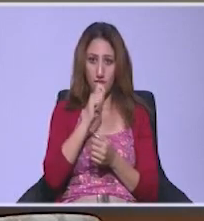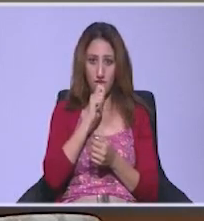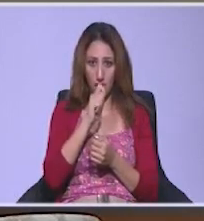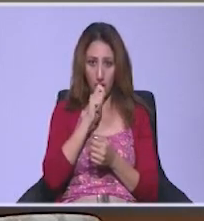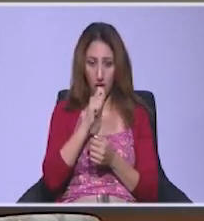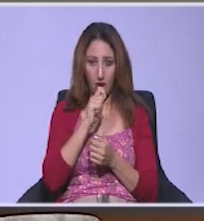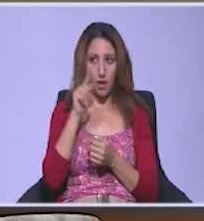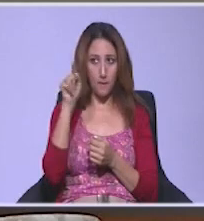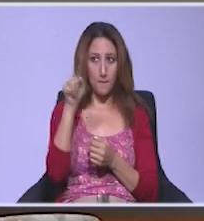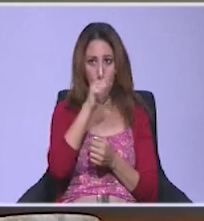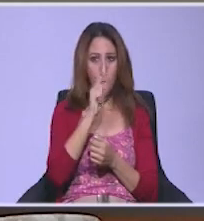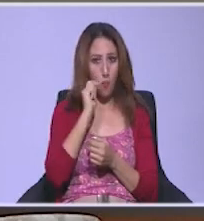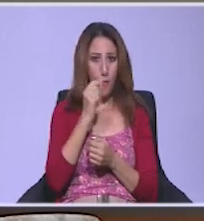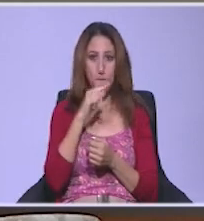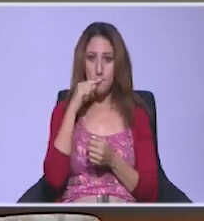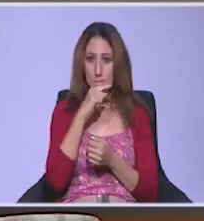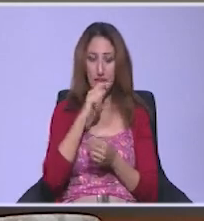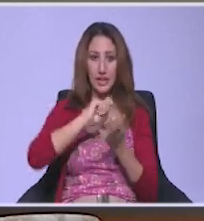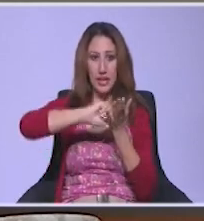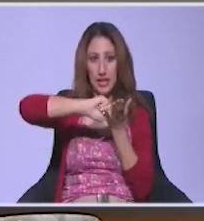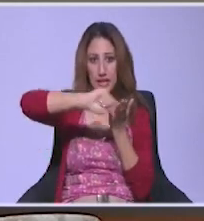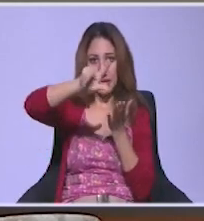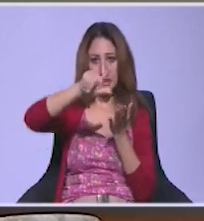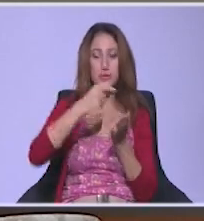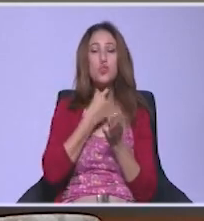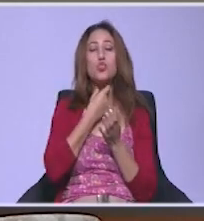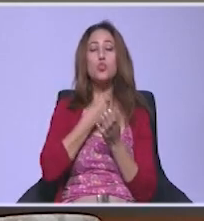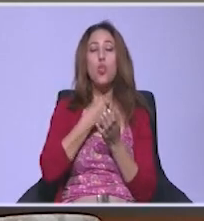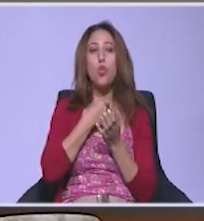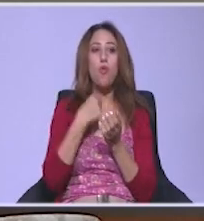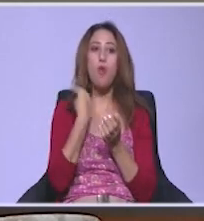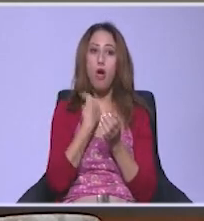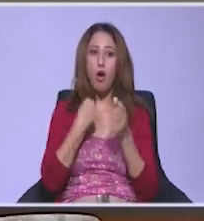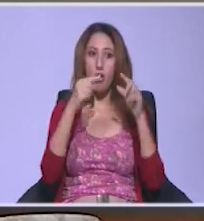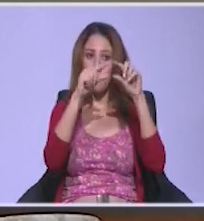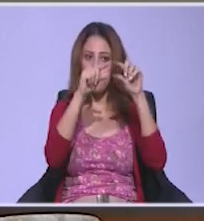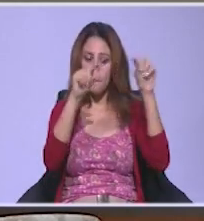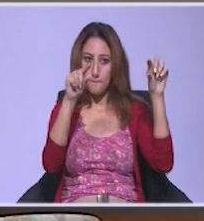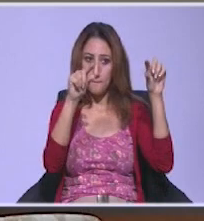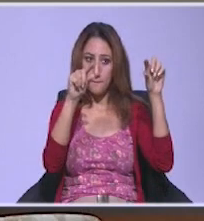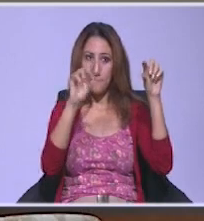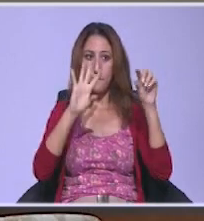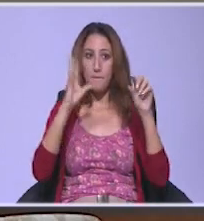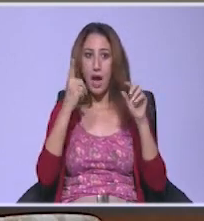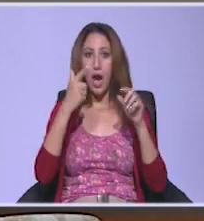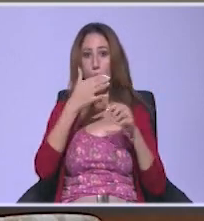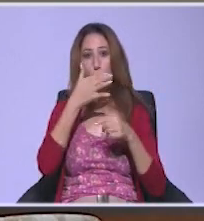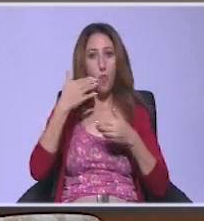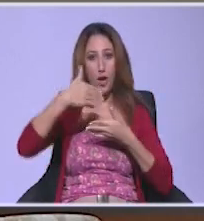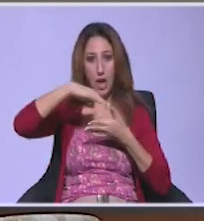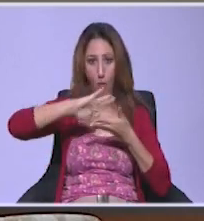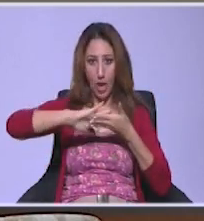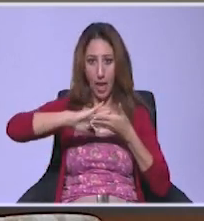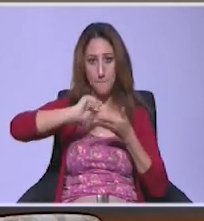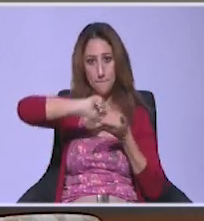حضرتك وحضرتك بتبعتلنا رسالة صوتية على الرقم اللي قدامكم، أو بتبعتلنا خطاب على